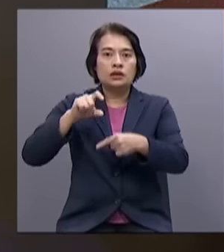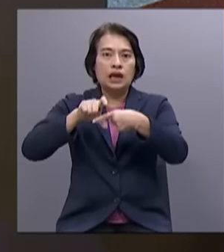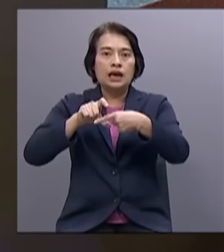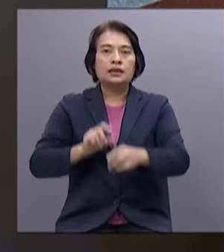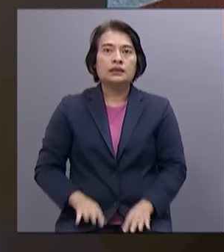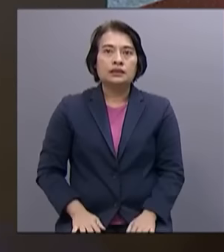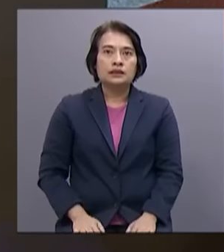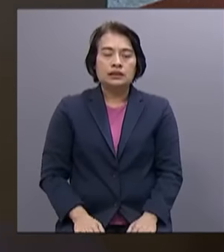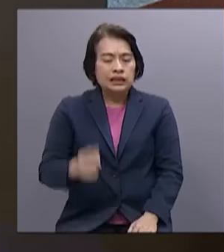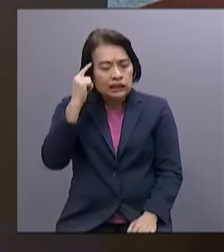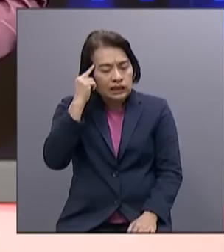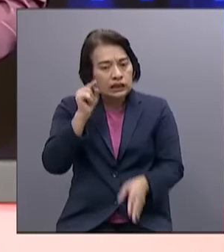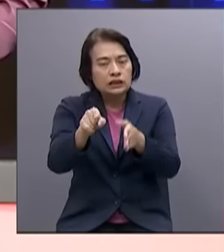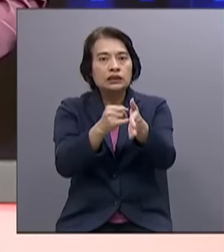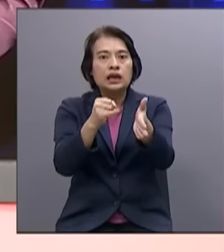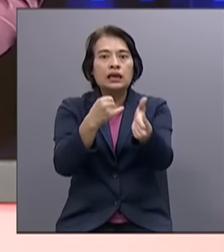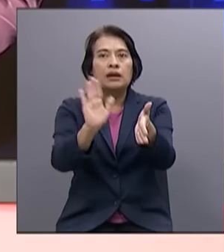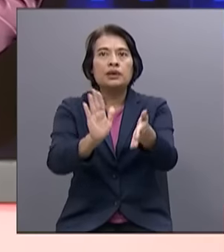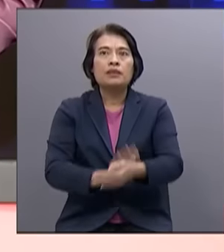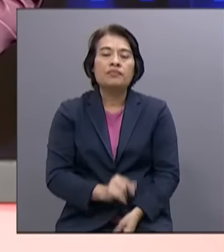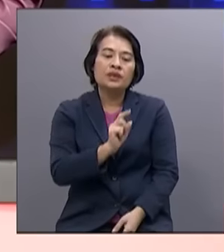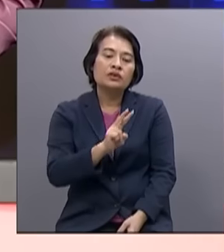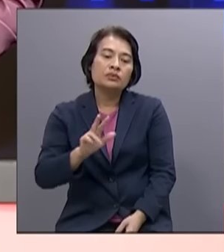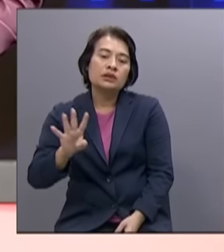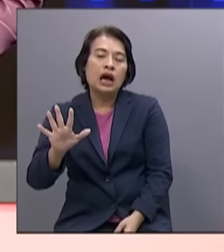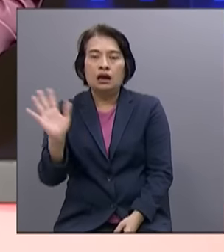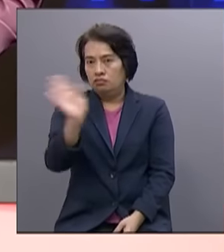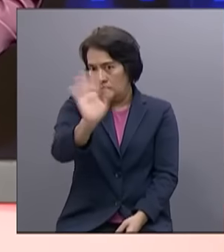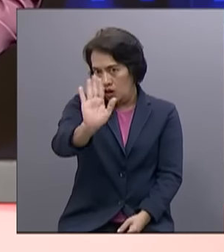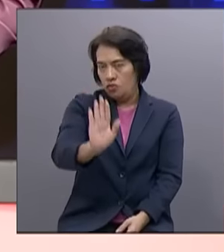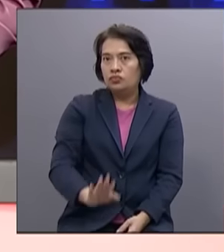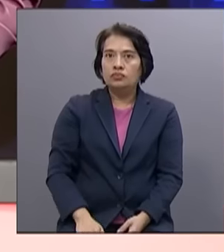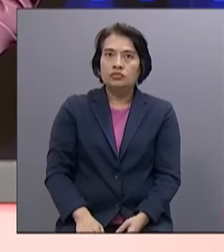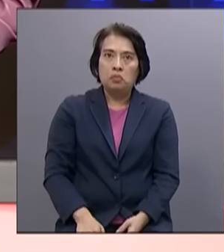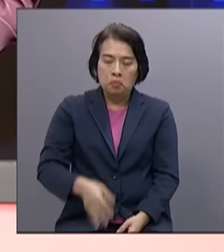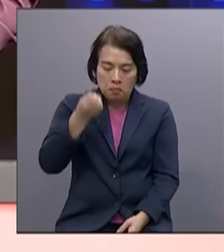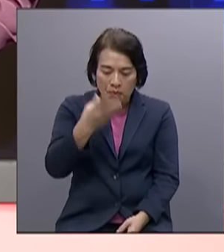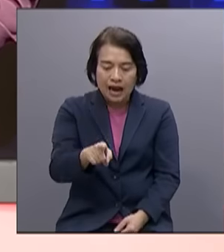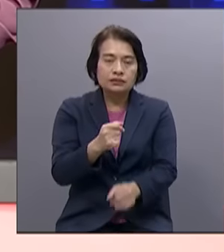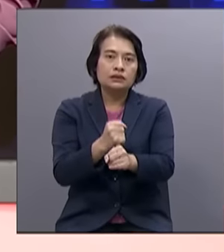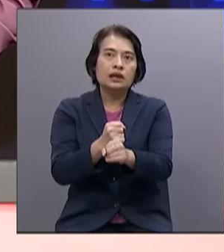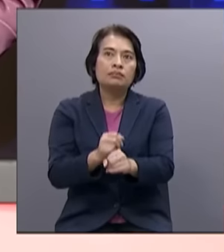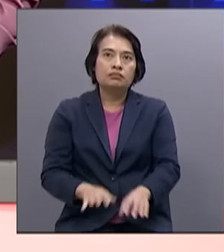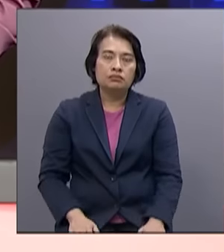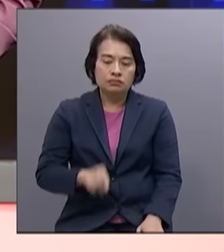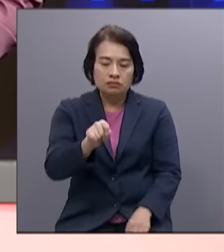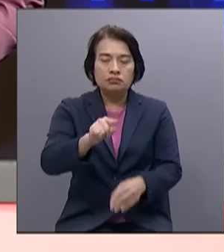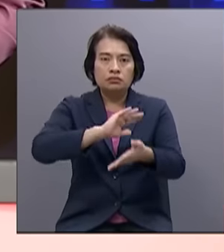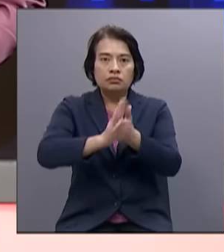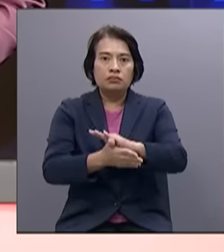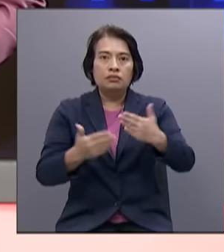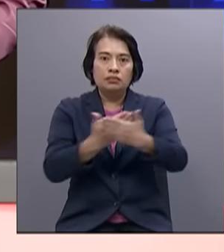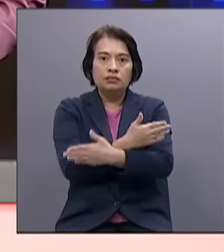รหัสที่คาดเดง่ายง่ายๆนะคะอย่าง 1 2 3 4 5เนี่ยเชื่อเลยว่ายอดฮิตนะคะหลายคนตั้งรีบไปเปลี่ยนนะคะหรือ